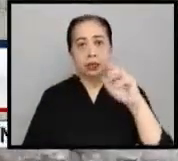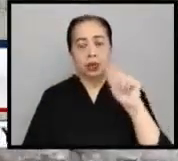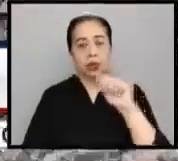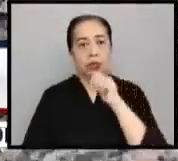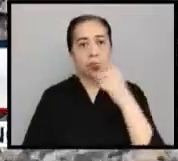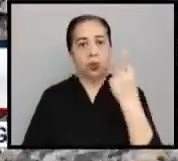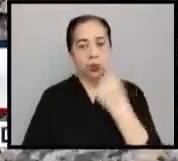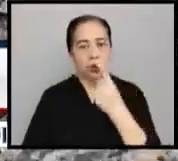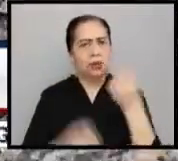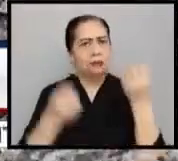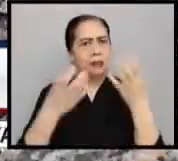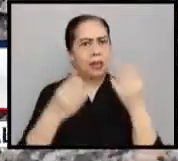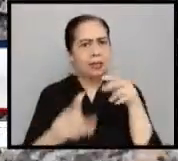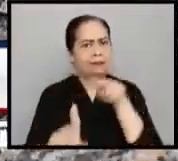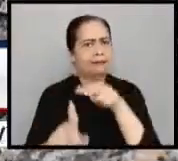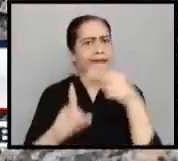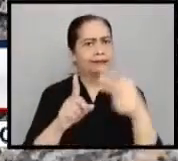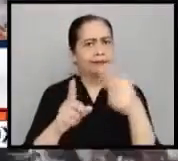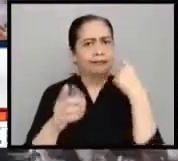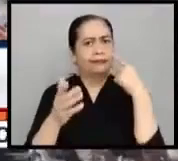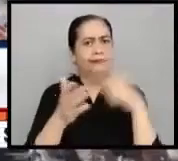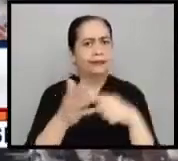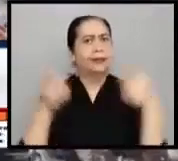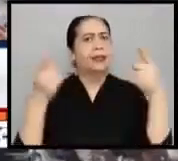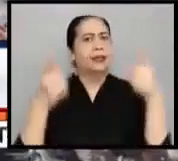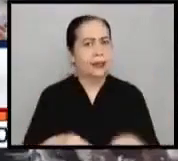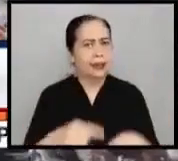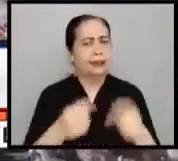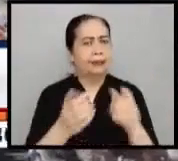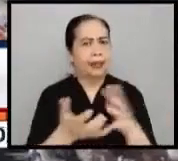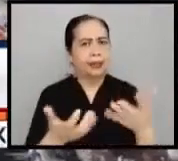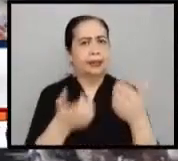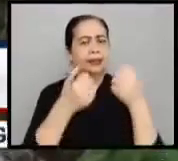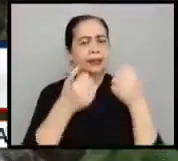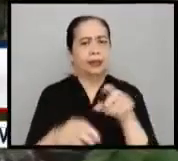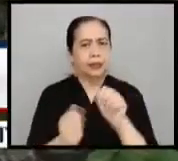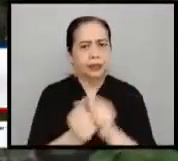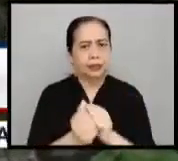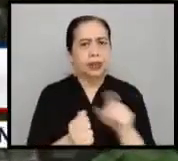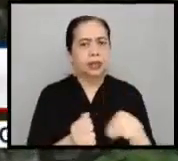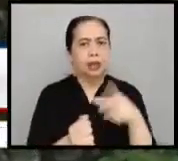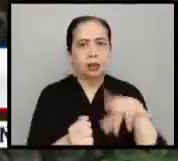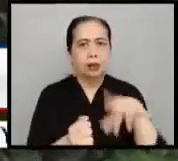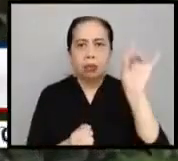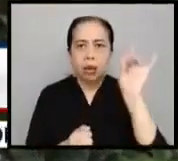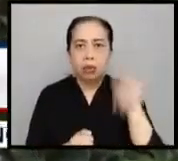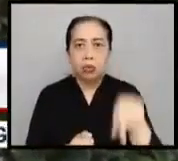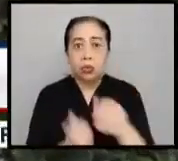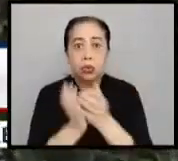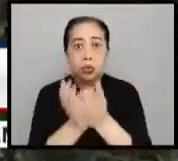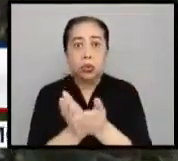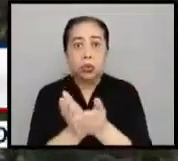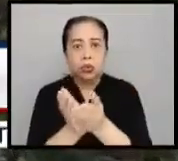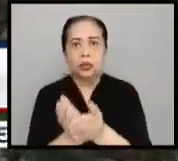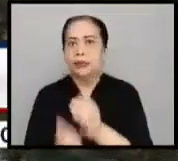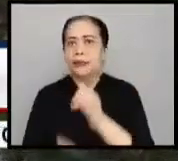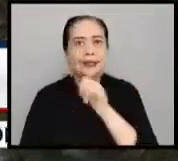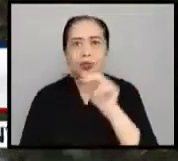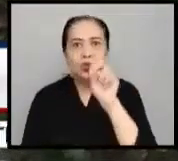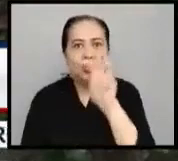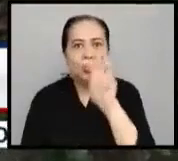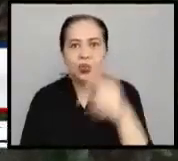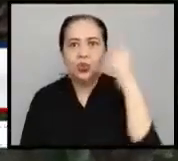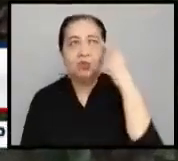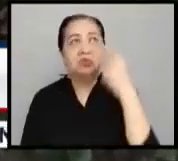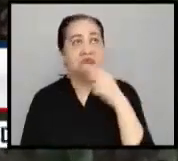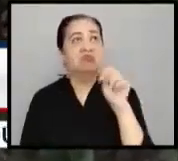maraming angulo ang tinitingnan sa nangyaring insidente. Ilan na nga rito ay ang napag-alaman na ang nasabing vessel ay hindi bago tulad ng nauna nitong